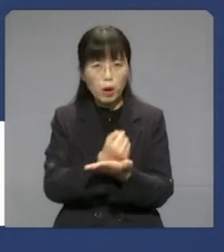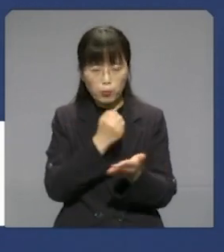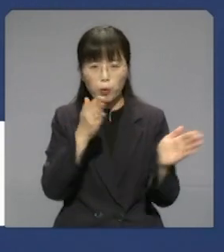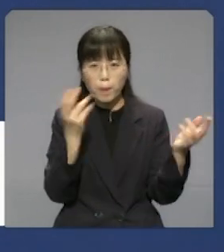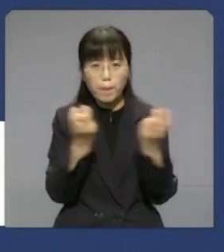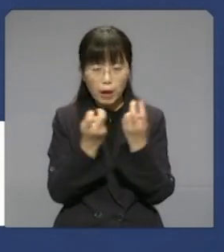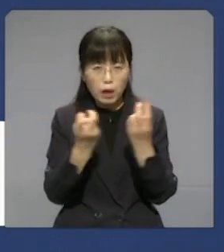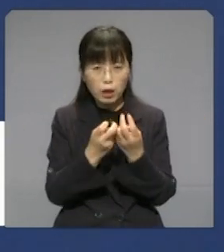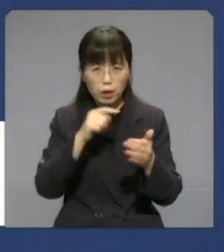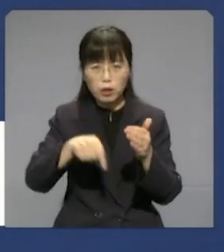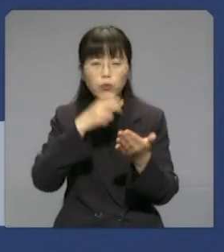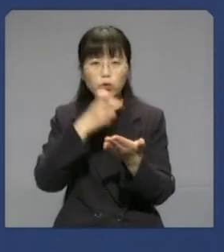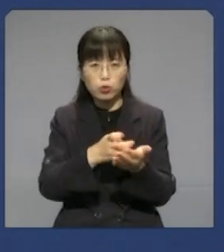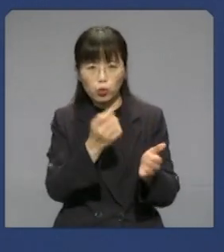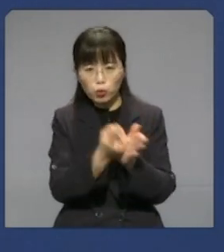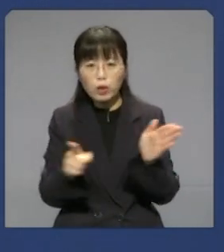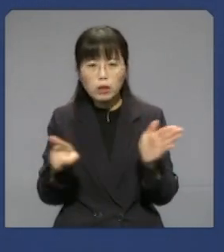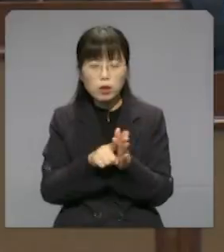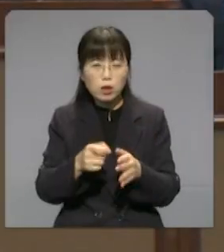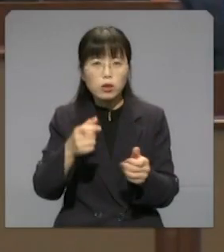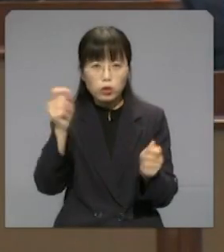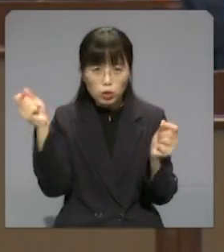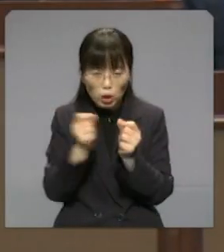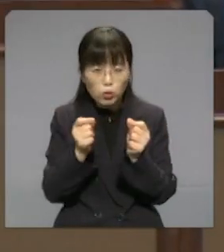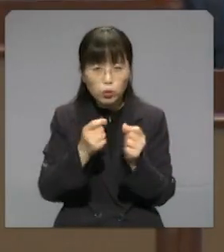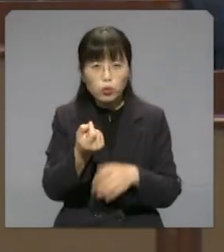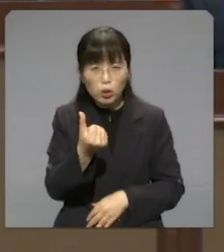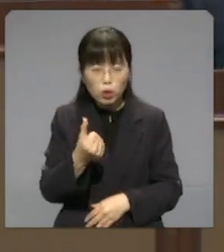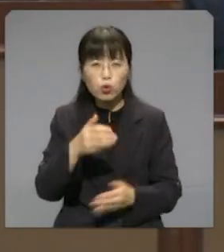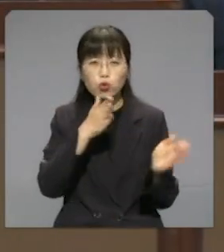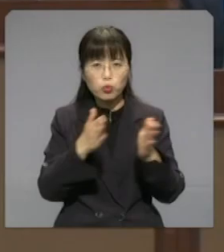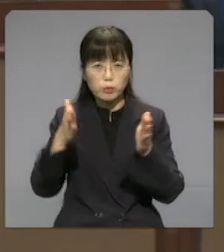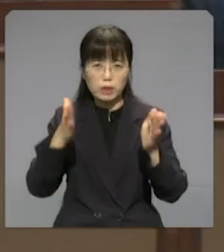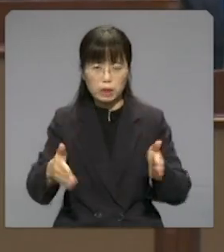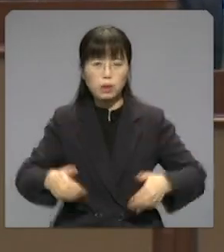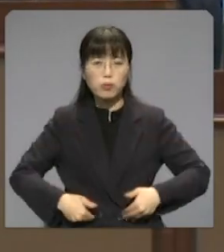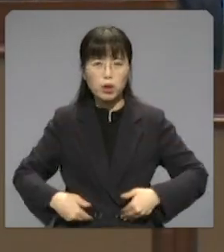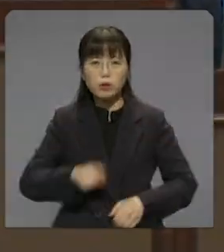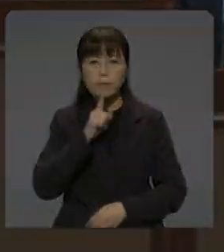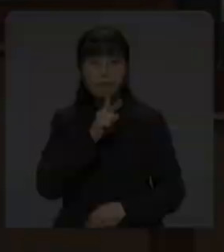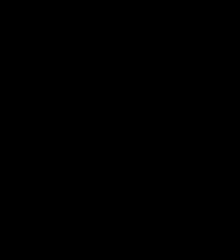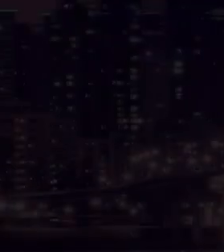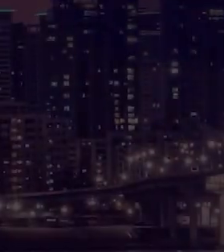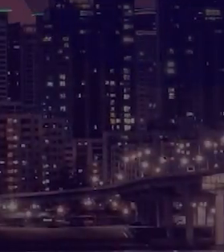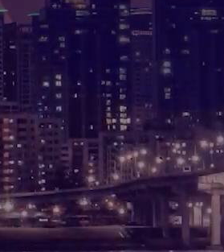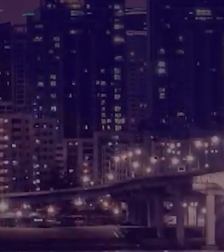내부 규정 개정을 하려면 최소한의 준비 기간이 필요하다고 설명했습니다.